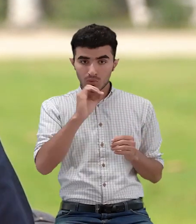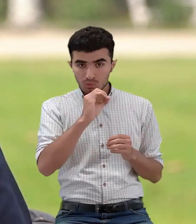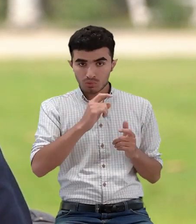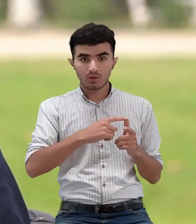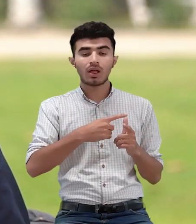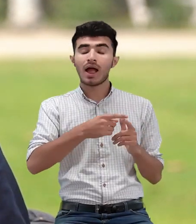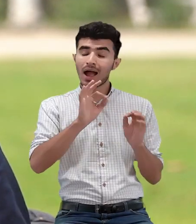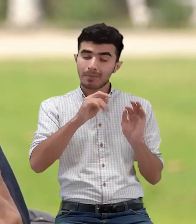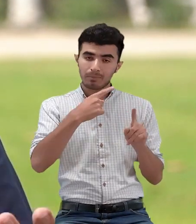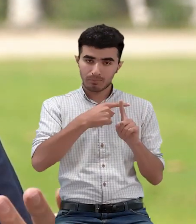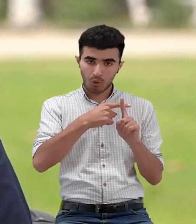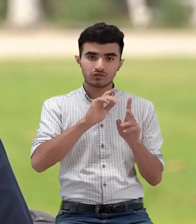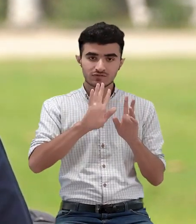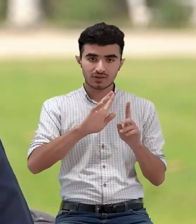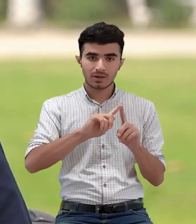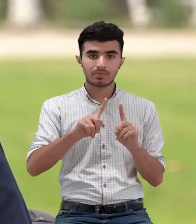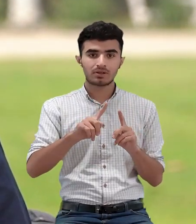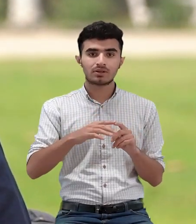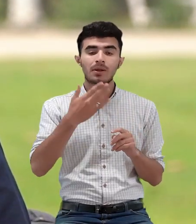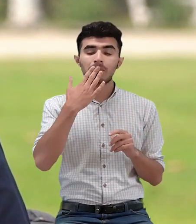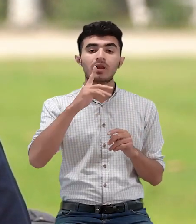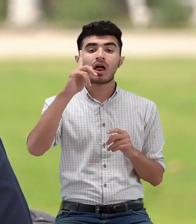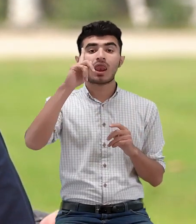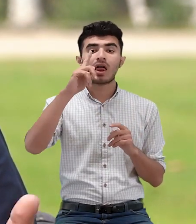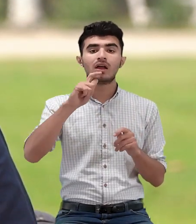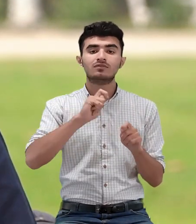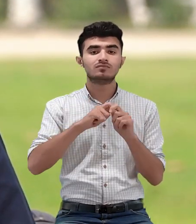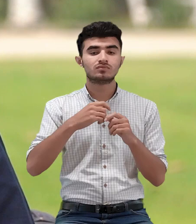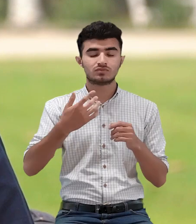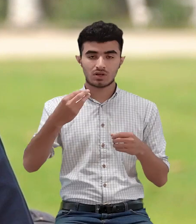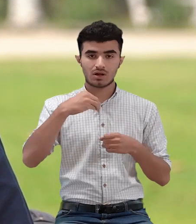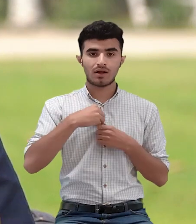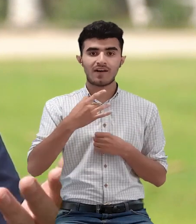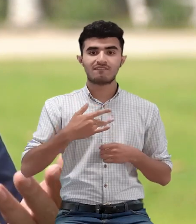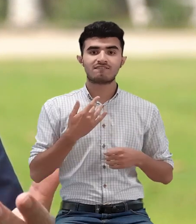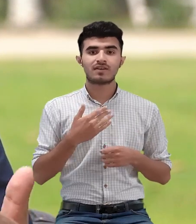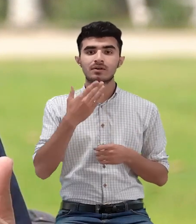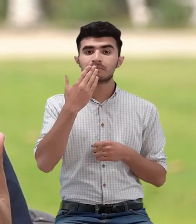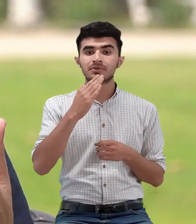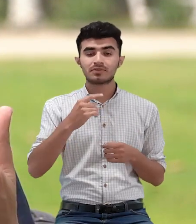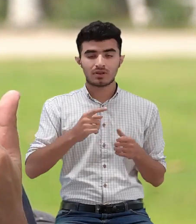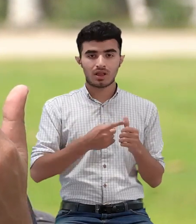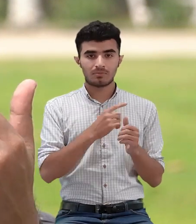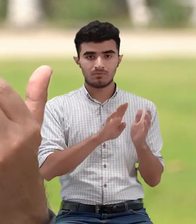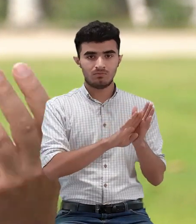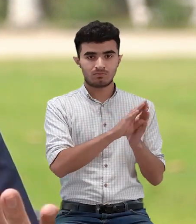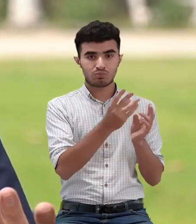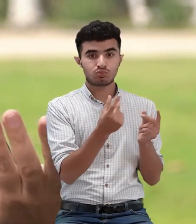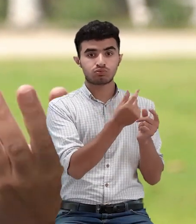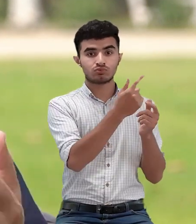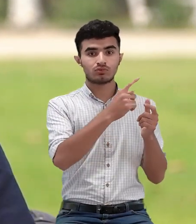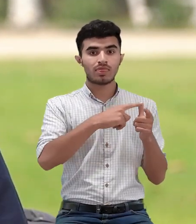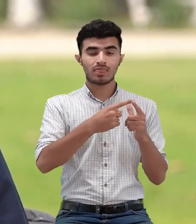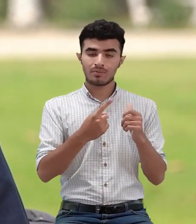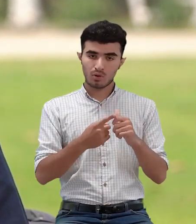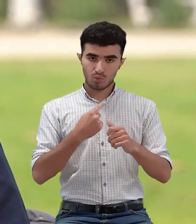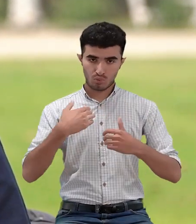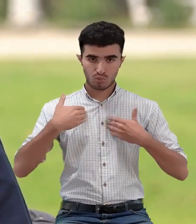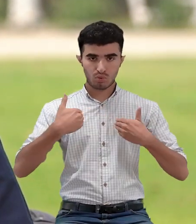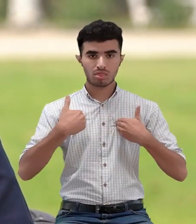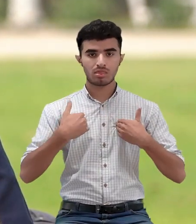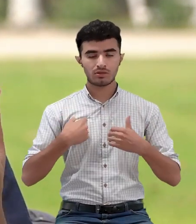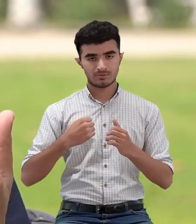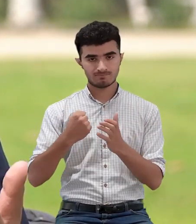ताला ने इसलिए रखी है कि मैं भी अपनी दुनिया में स्ट्रगल करूँ, आगे बढ़ूँ और आपसे आगे निकलने की कोशिश